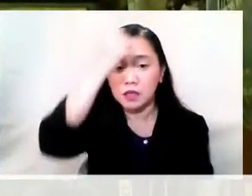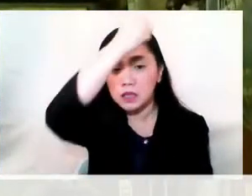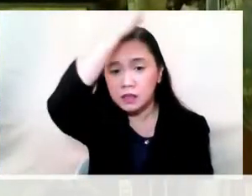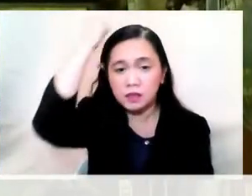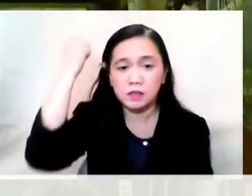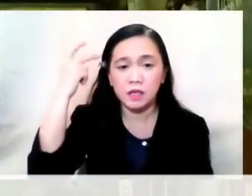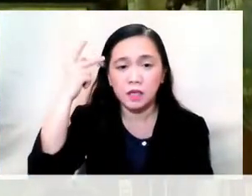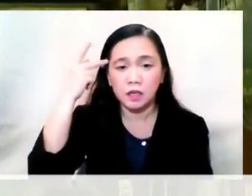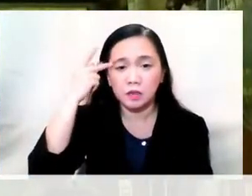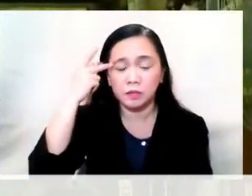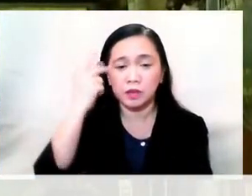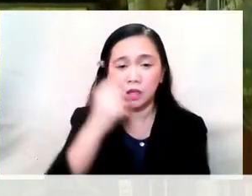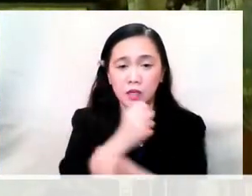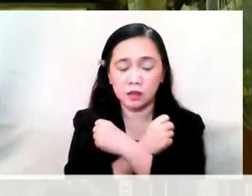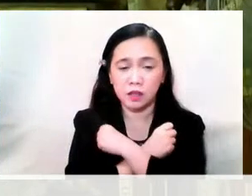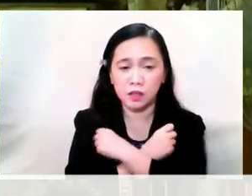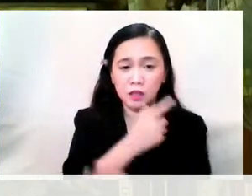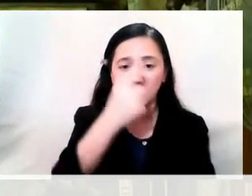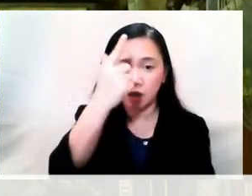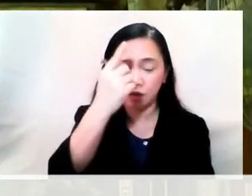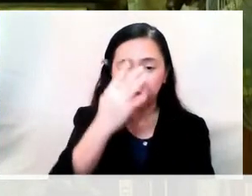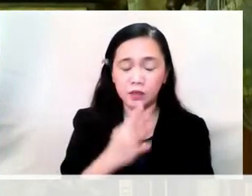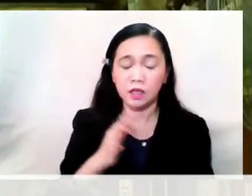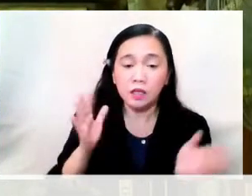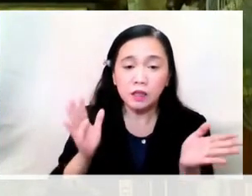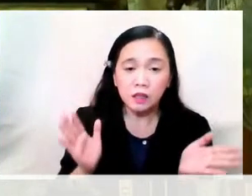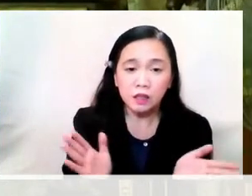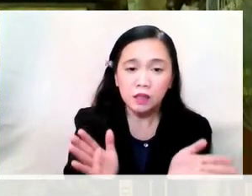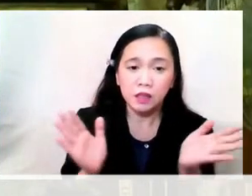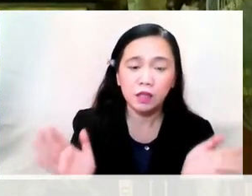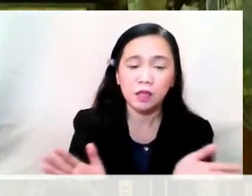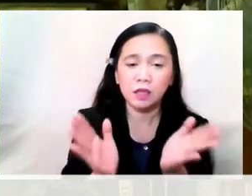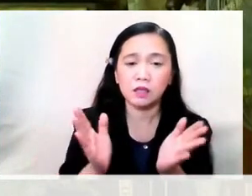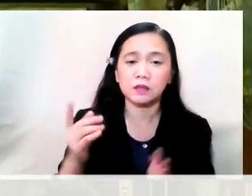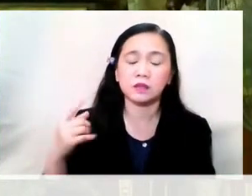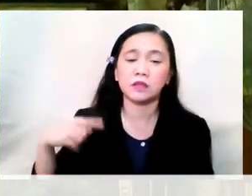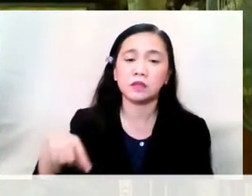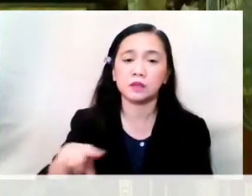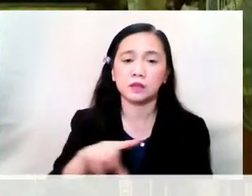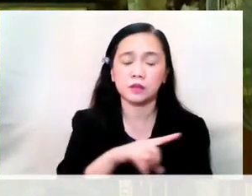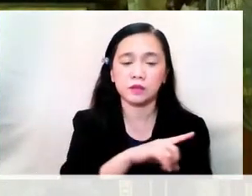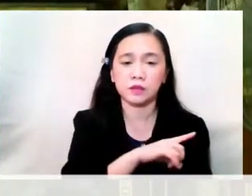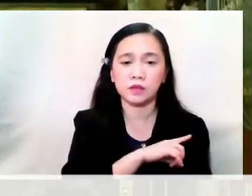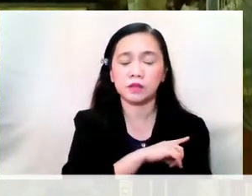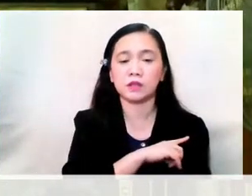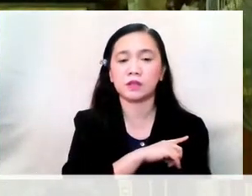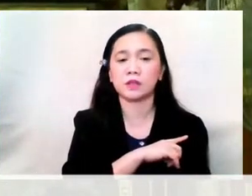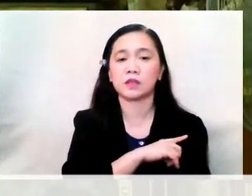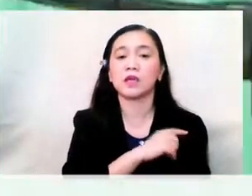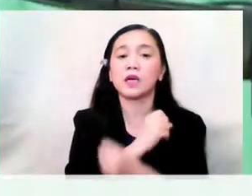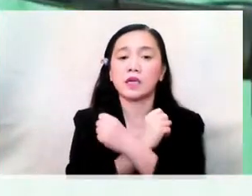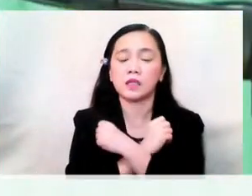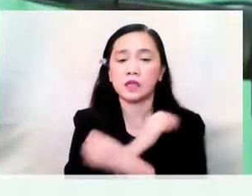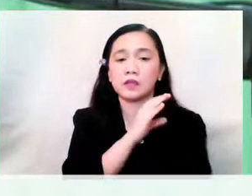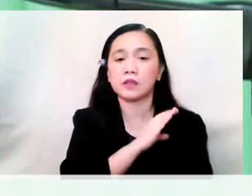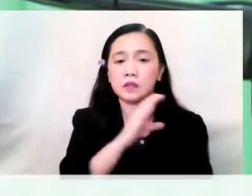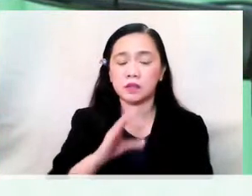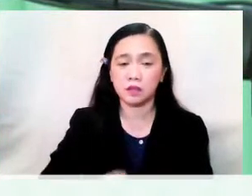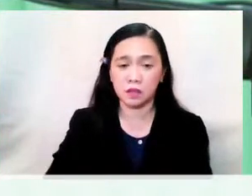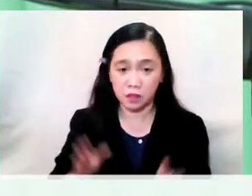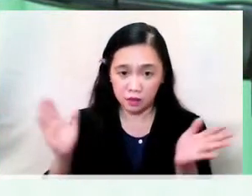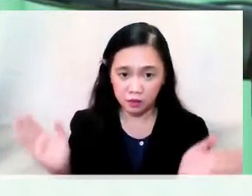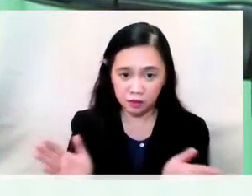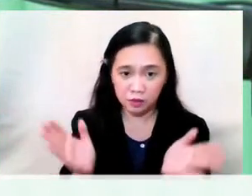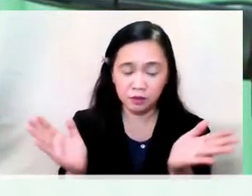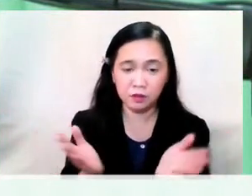ni Kristo ay nag-uudyok sa akin. The love of Christ urges us on. Namatay